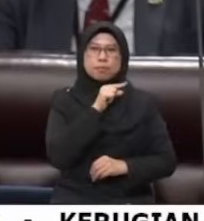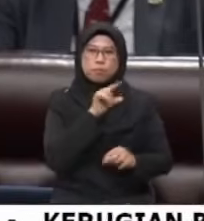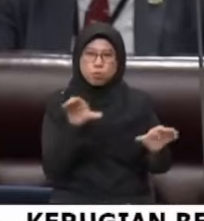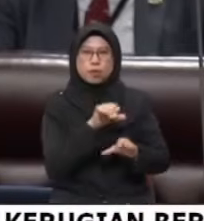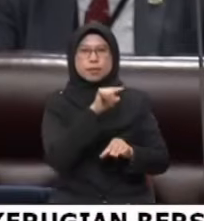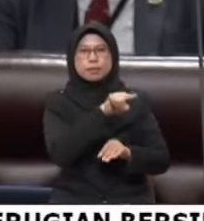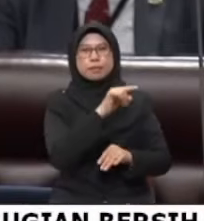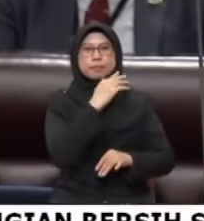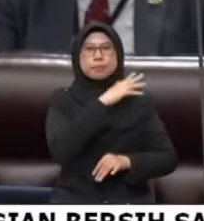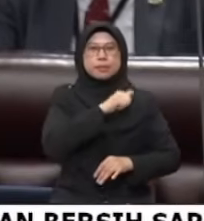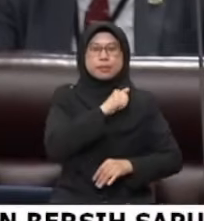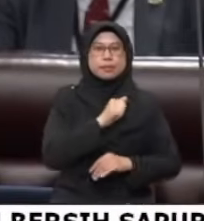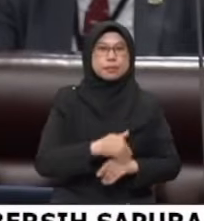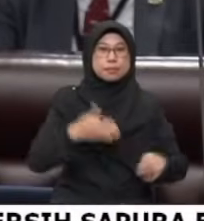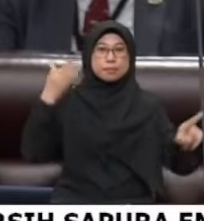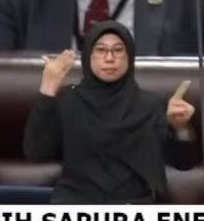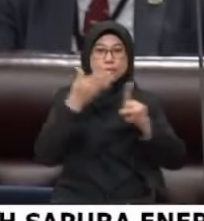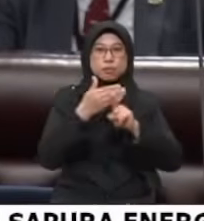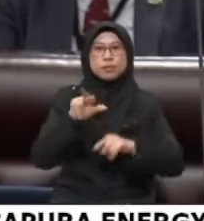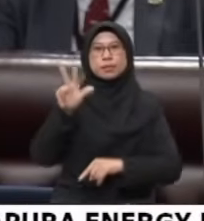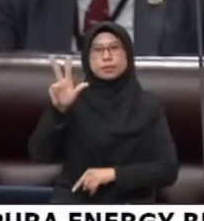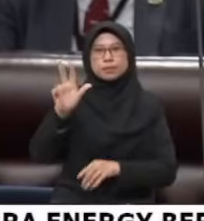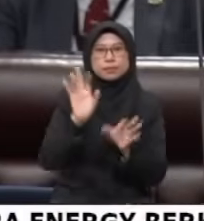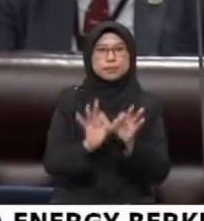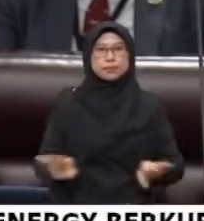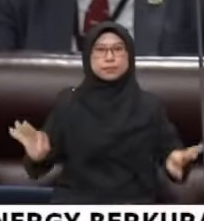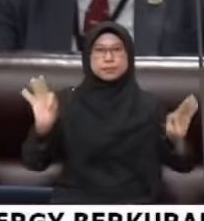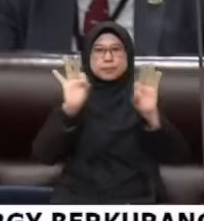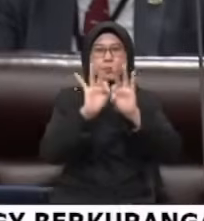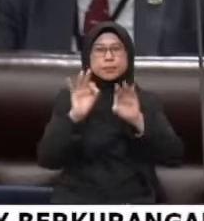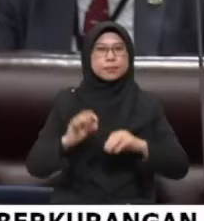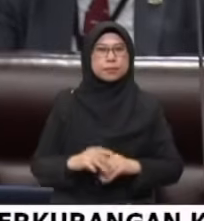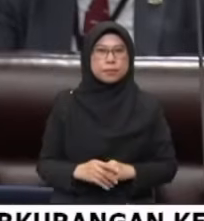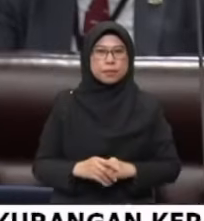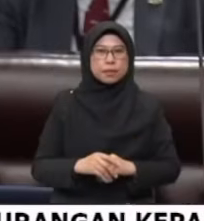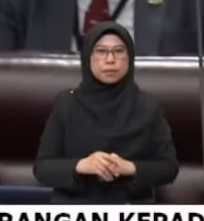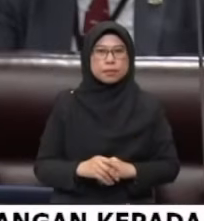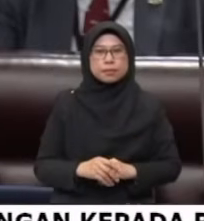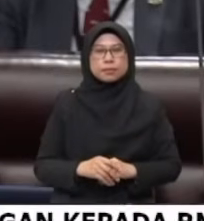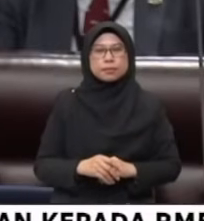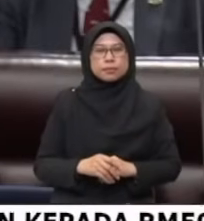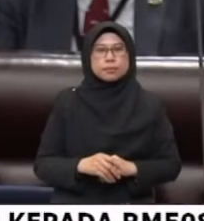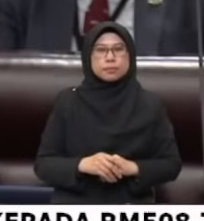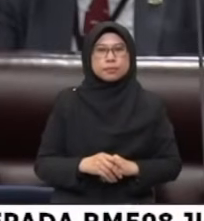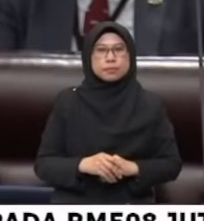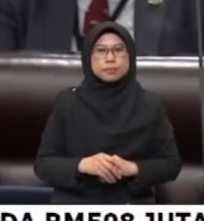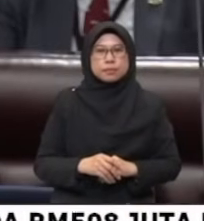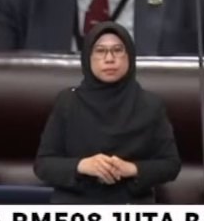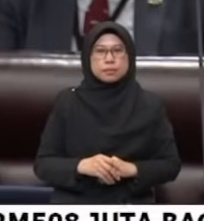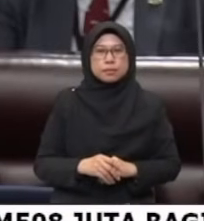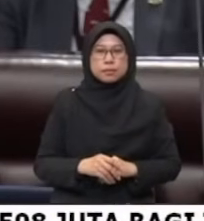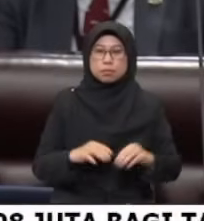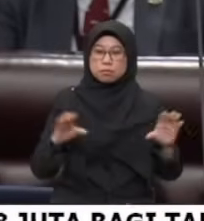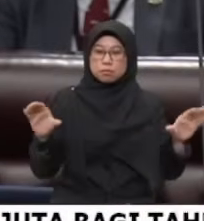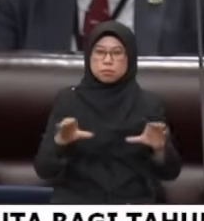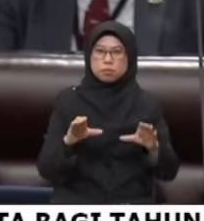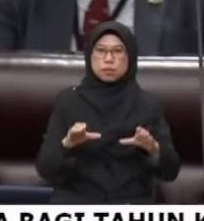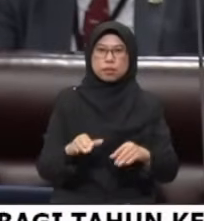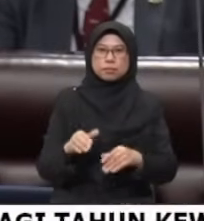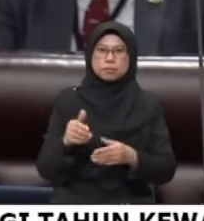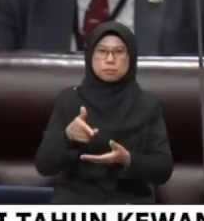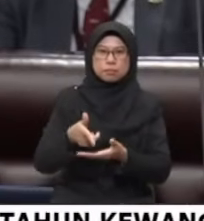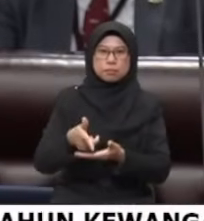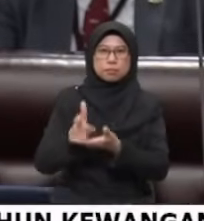matlamatnya berpegang kepada tiga Paksi utama iaitu untuk mengadakan gejatan